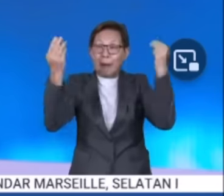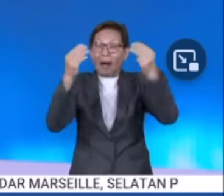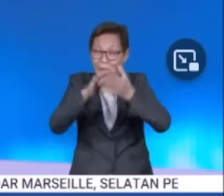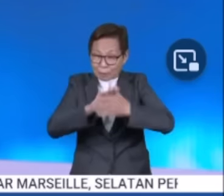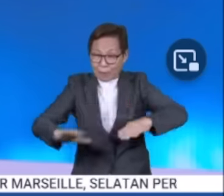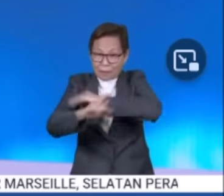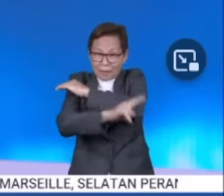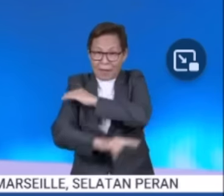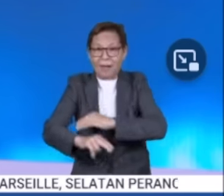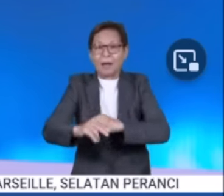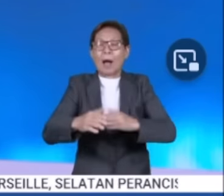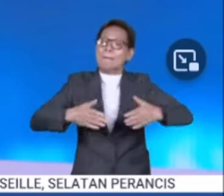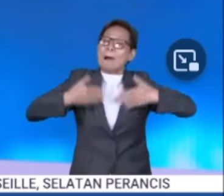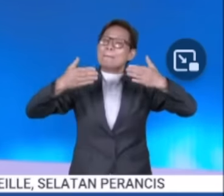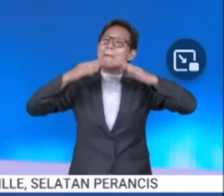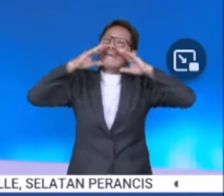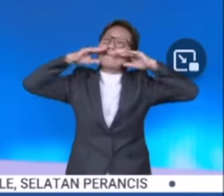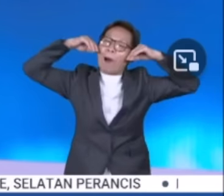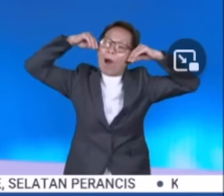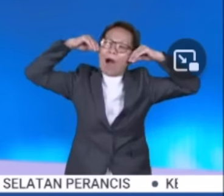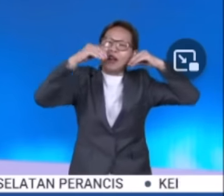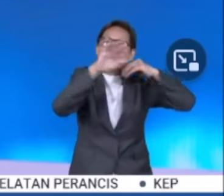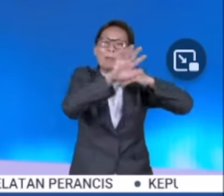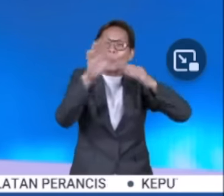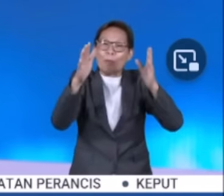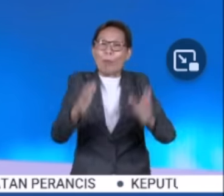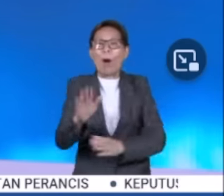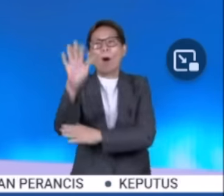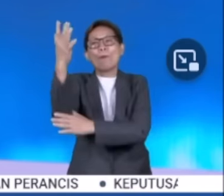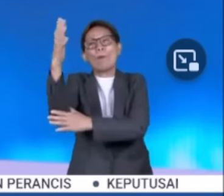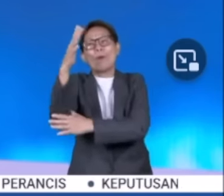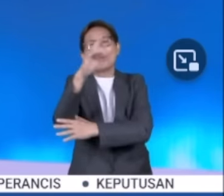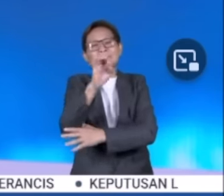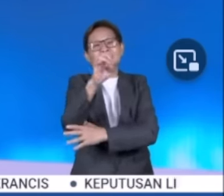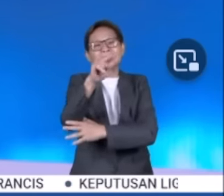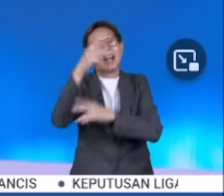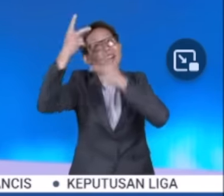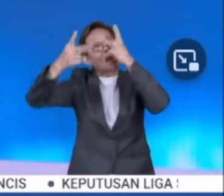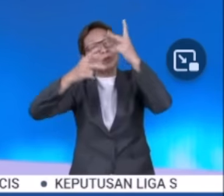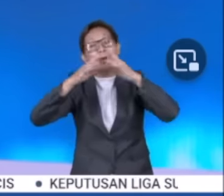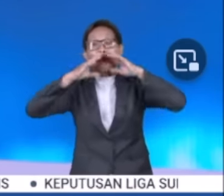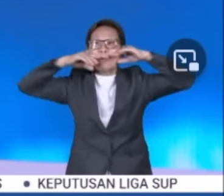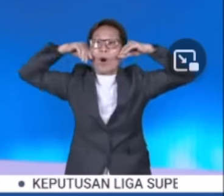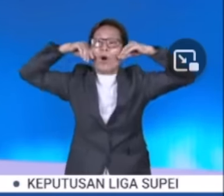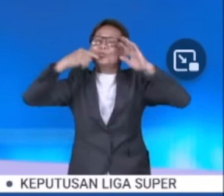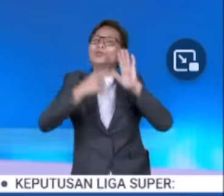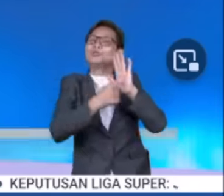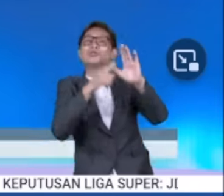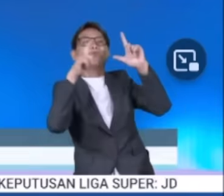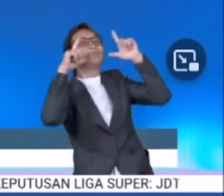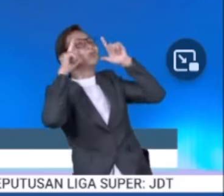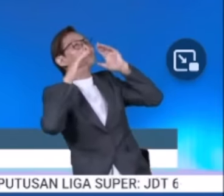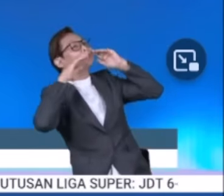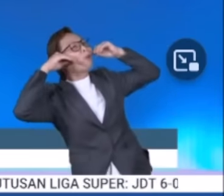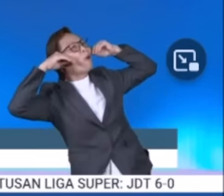menceriakan 55 penghuni di rumah kanak-kanak Pokok Sena. Melalui lawatan berkenaan, keceriaan terpancar di wajah mereka apabila diraih dan